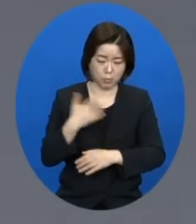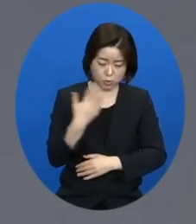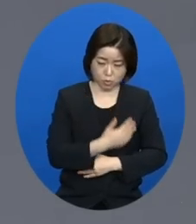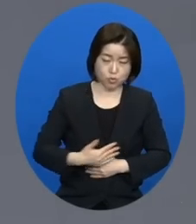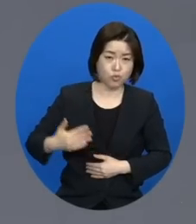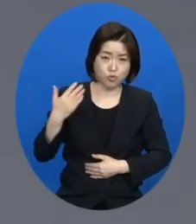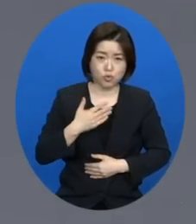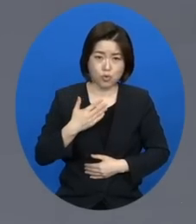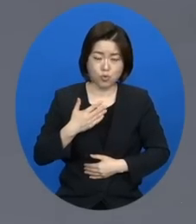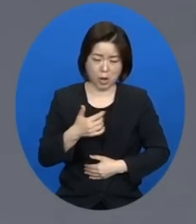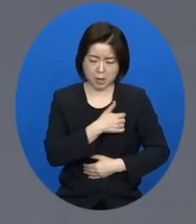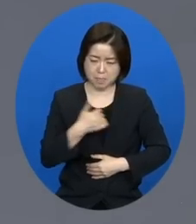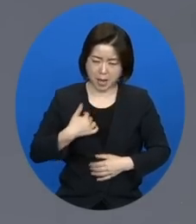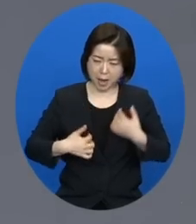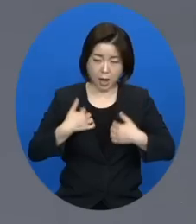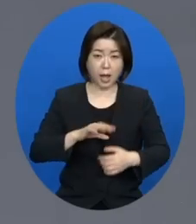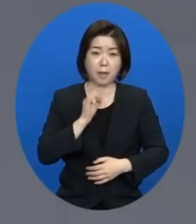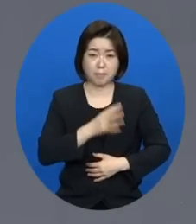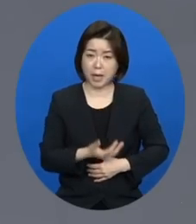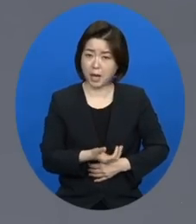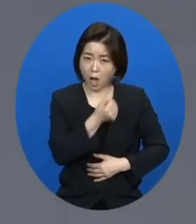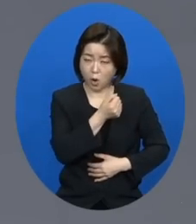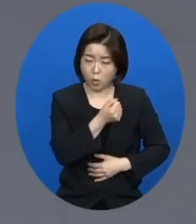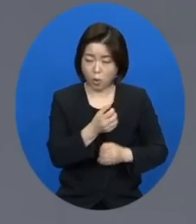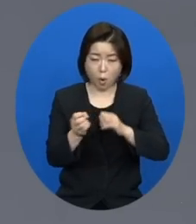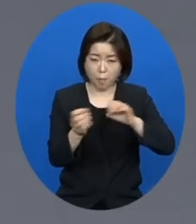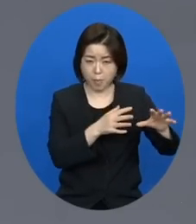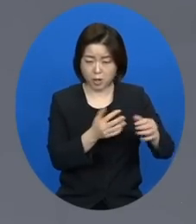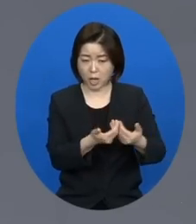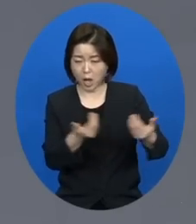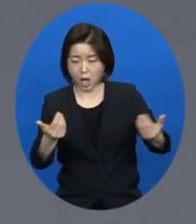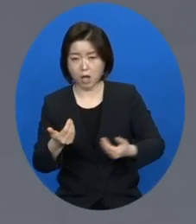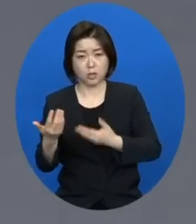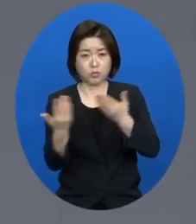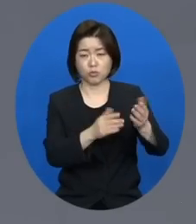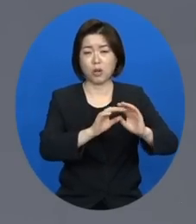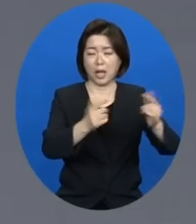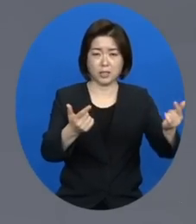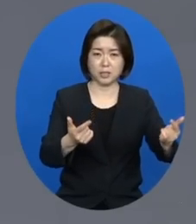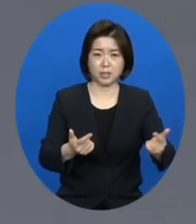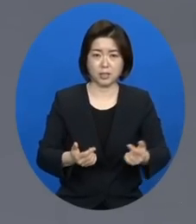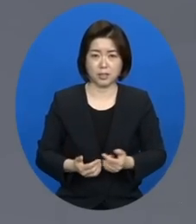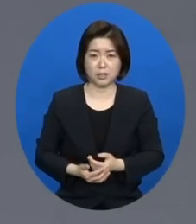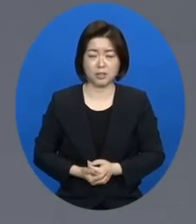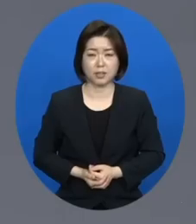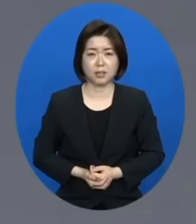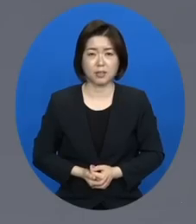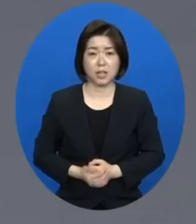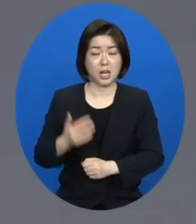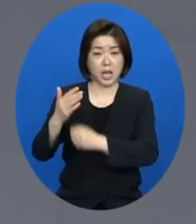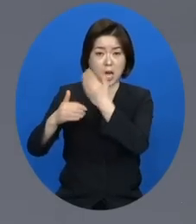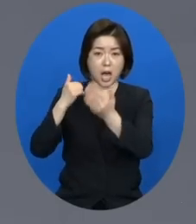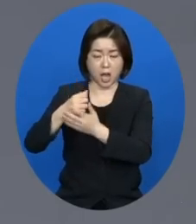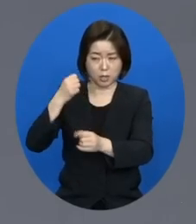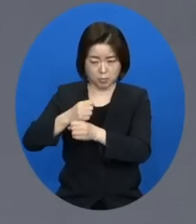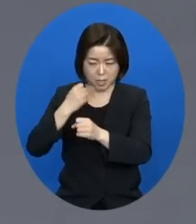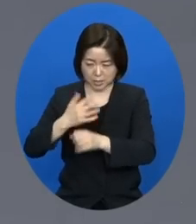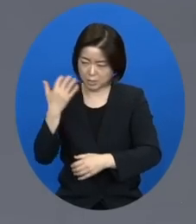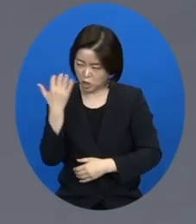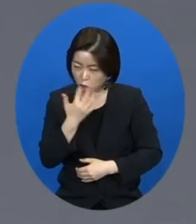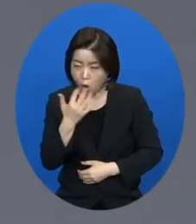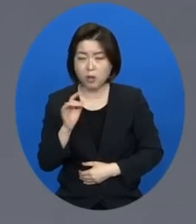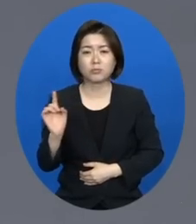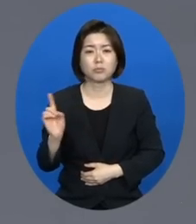육체적인 만족만 얻고 버리거나 헤어지라고 주신 것이 아닙니다. 하나님이 지으신 성이라고 하는